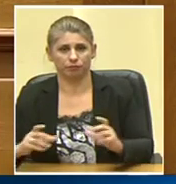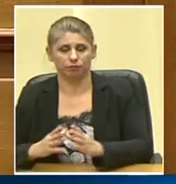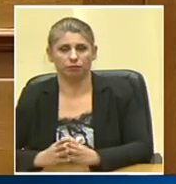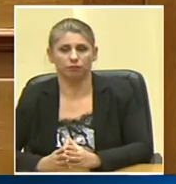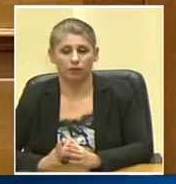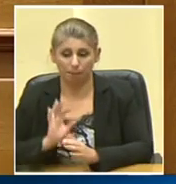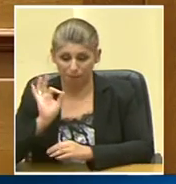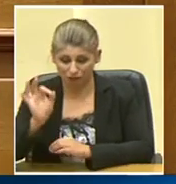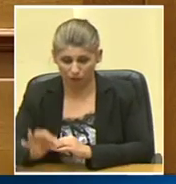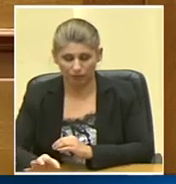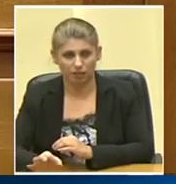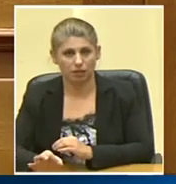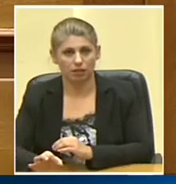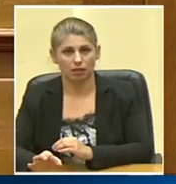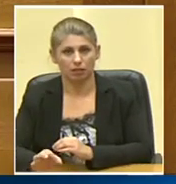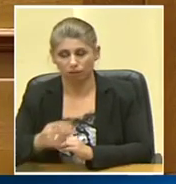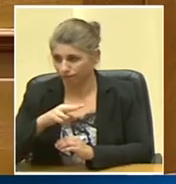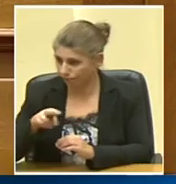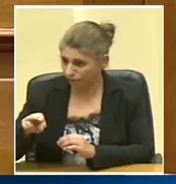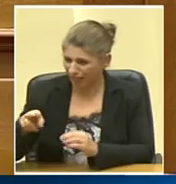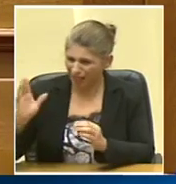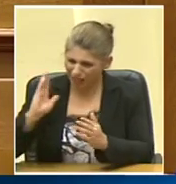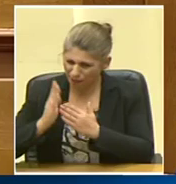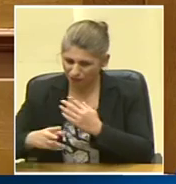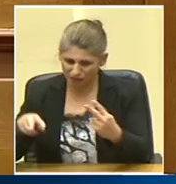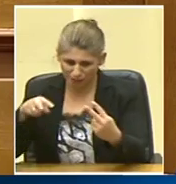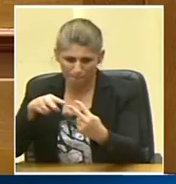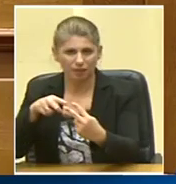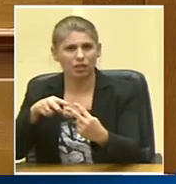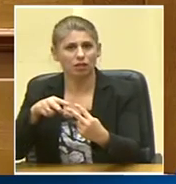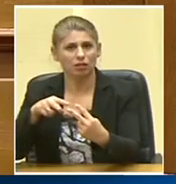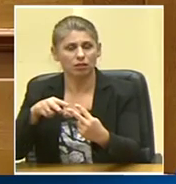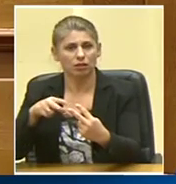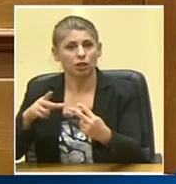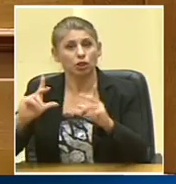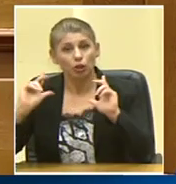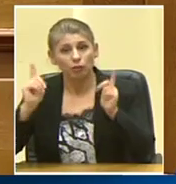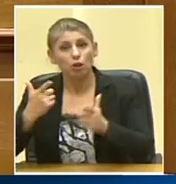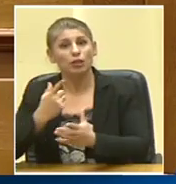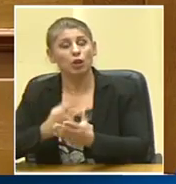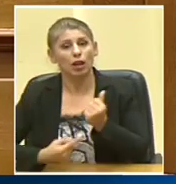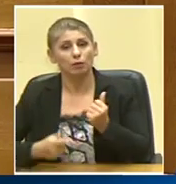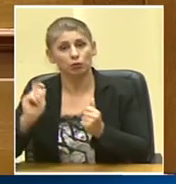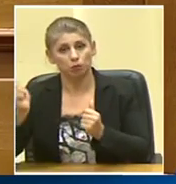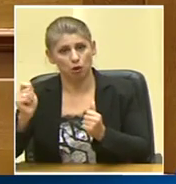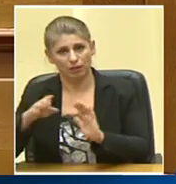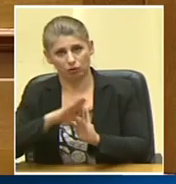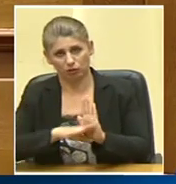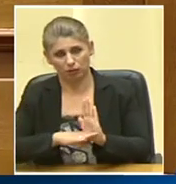Μας οδήγησε στο να κοιτάξουμε κατάματα το δημοκρατικό έλλειμμα του πολιτικού μας